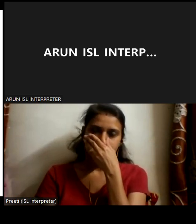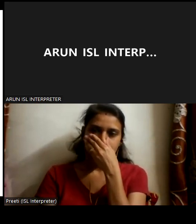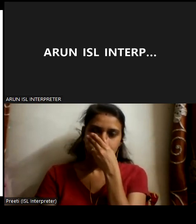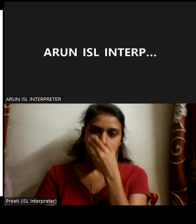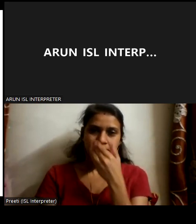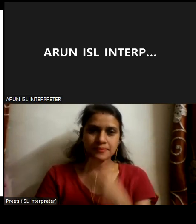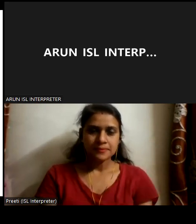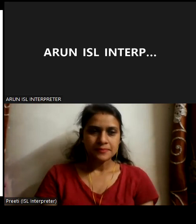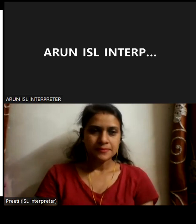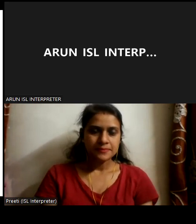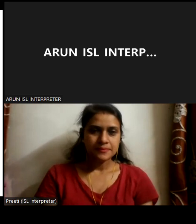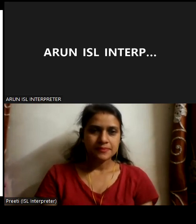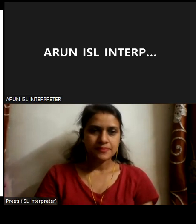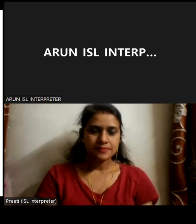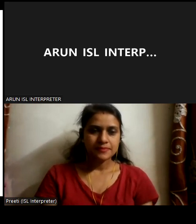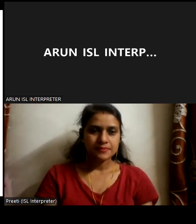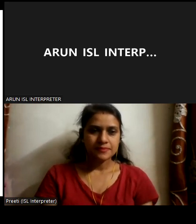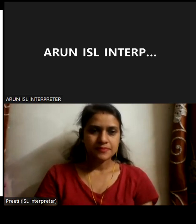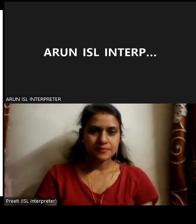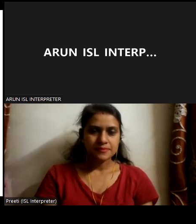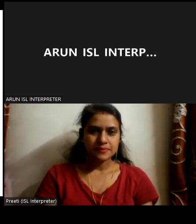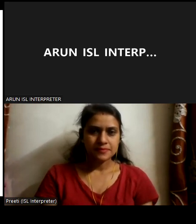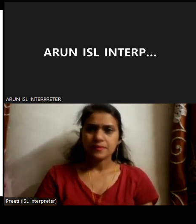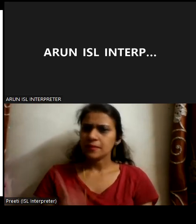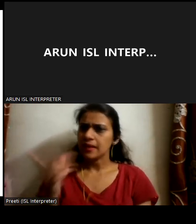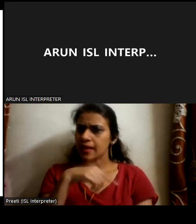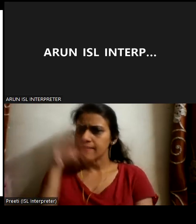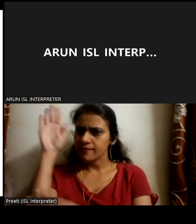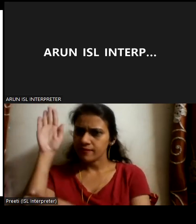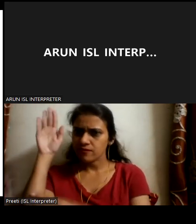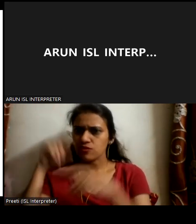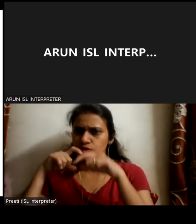कैन वी मूव अहेड इन द सेशन और एनीवन वांट्स टू आस्क एनीथिंग?